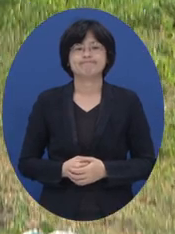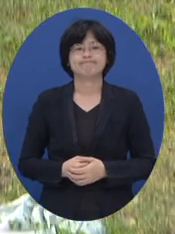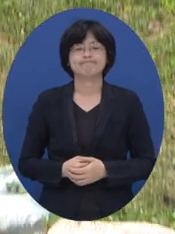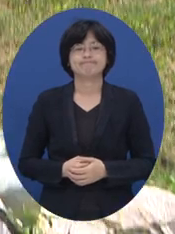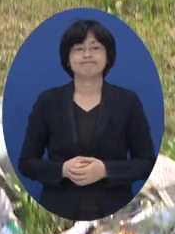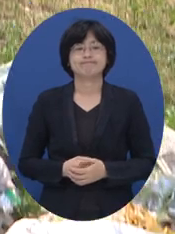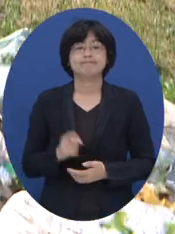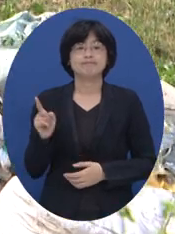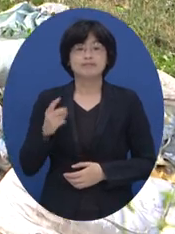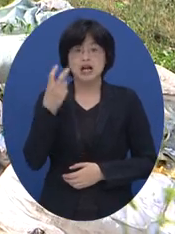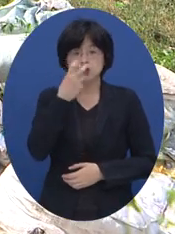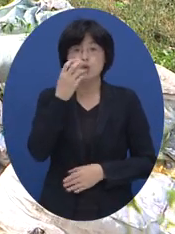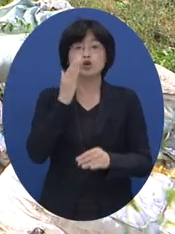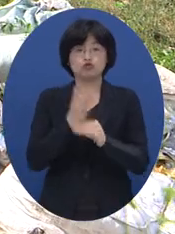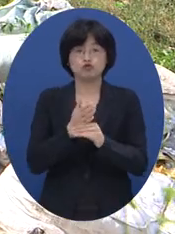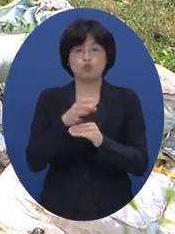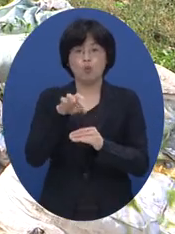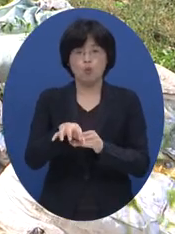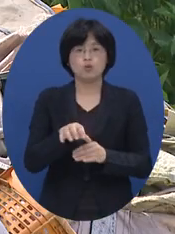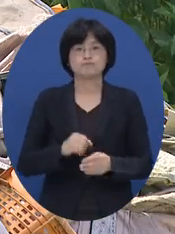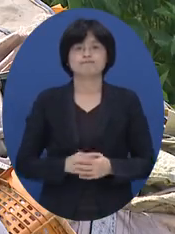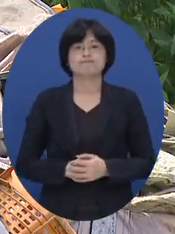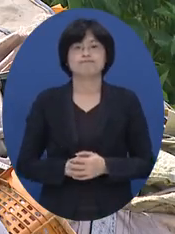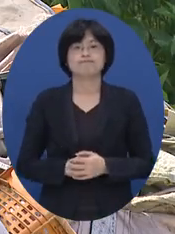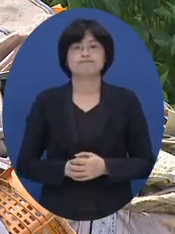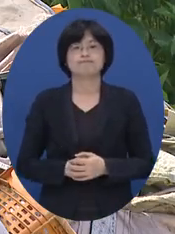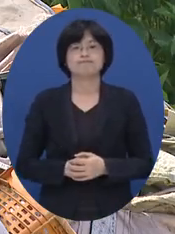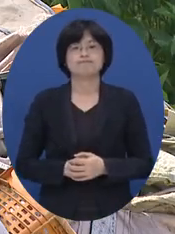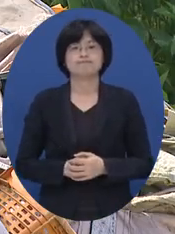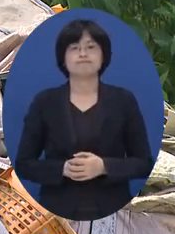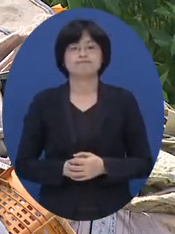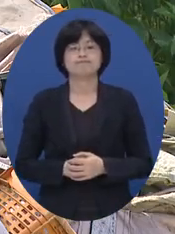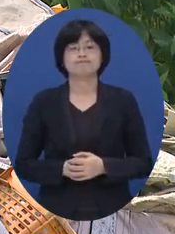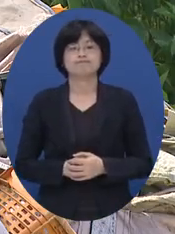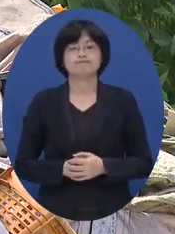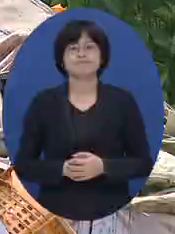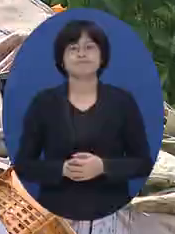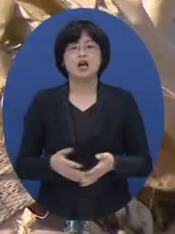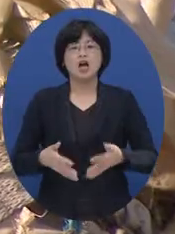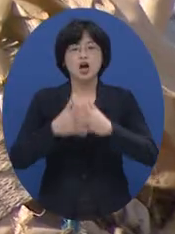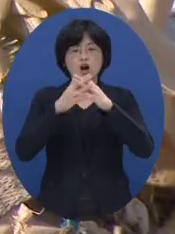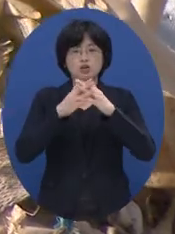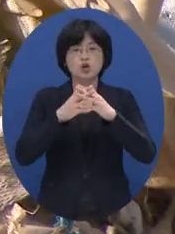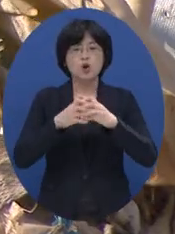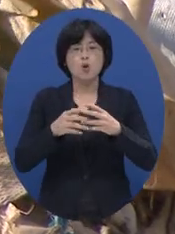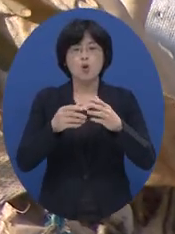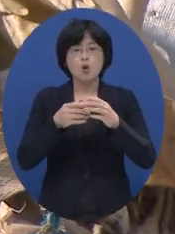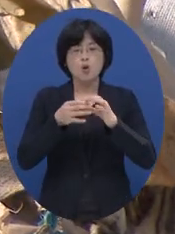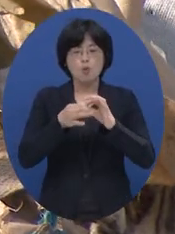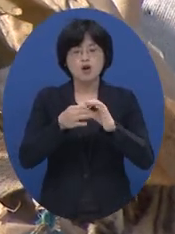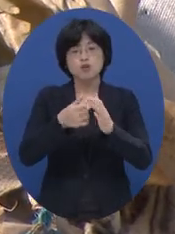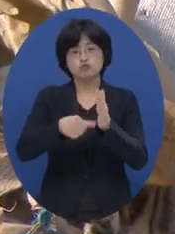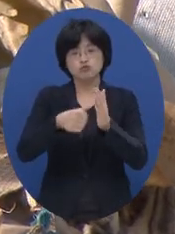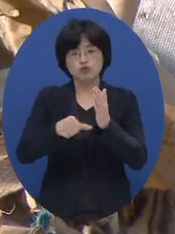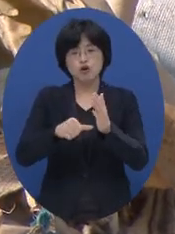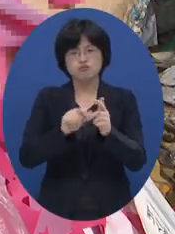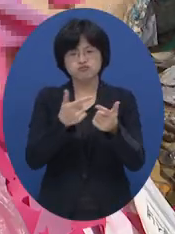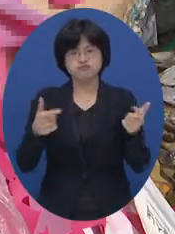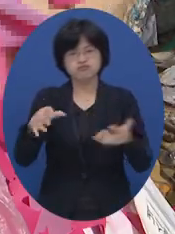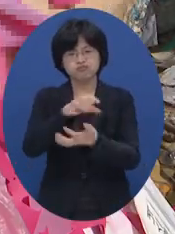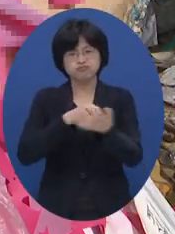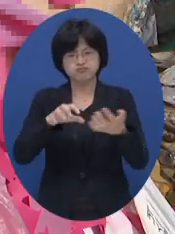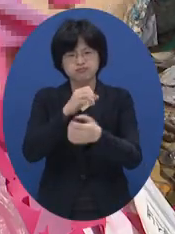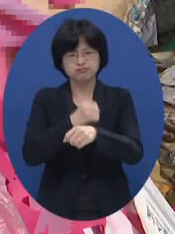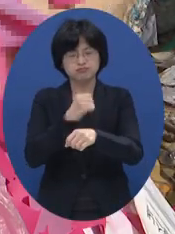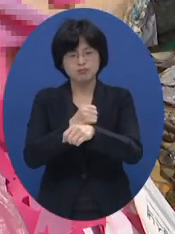현재 수사가 한창 진행 중인 현장 한 곳입니다. 건설 자재부터 폐비닐 등 혼합 폐기물로 혐의자